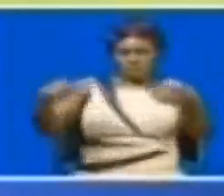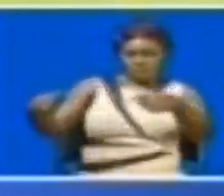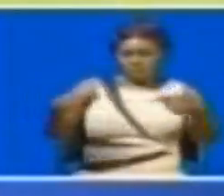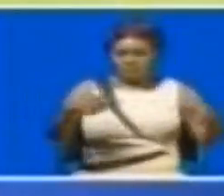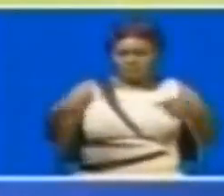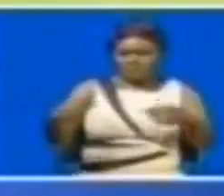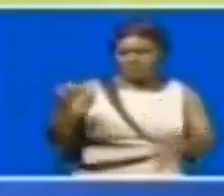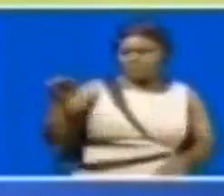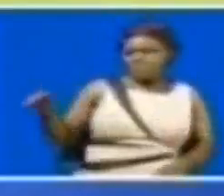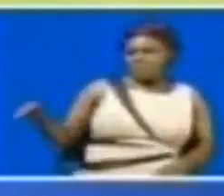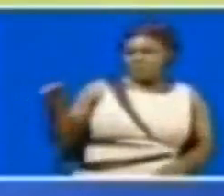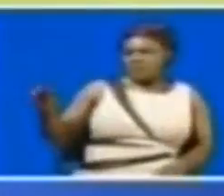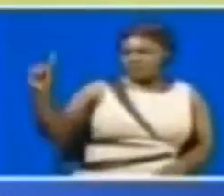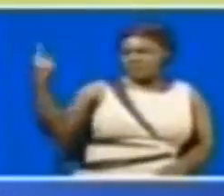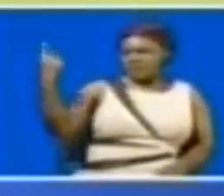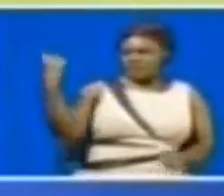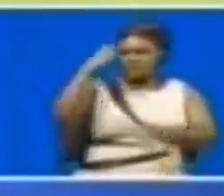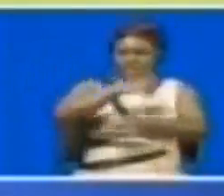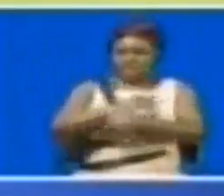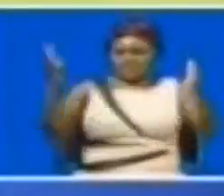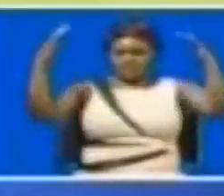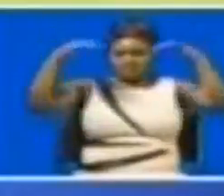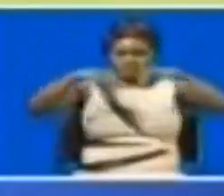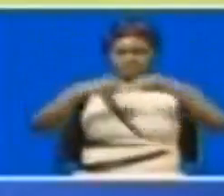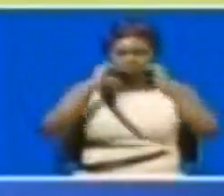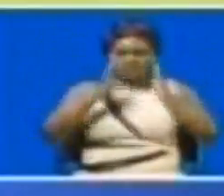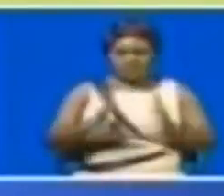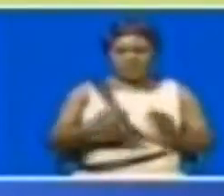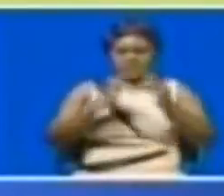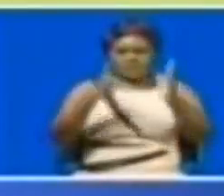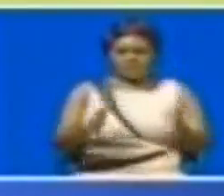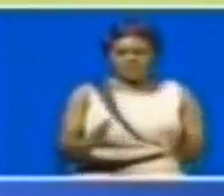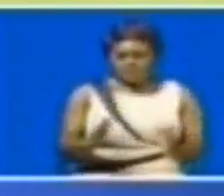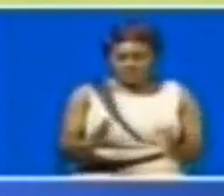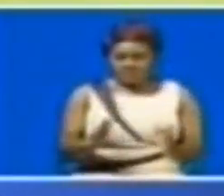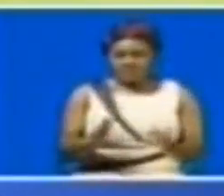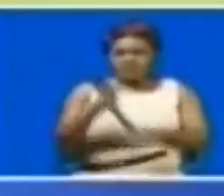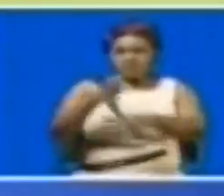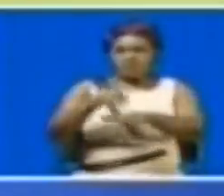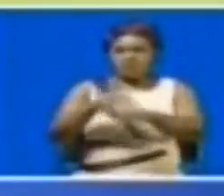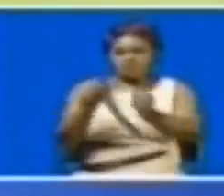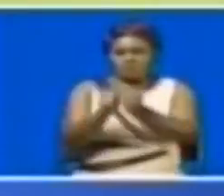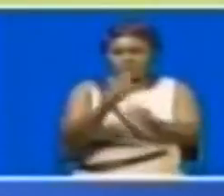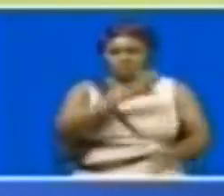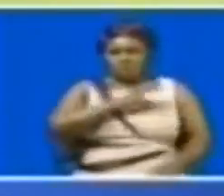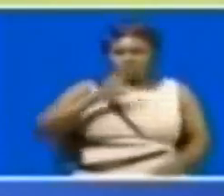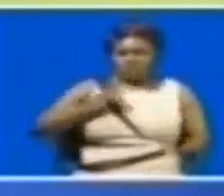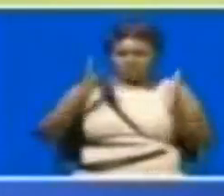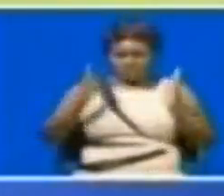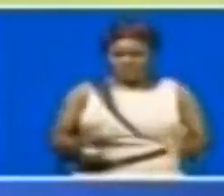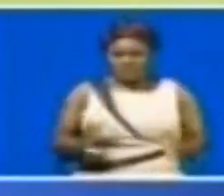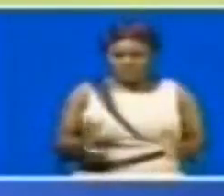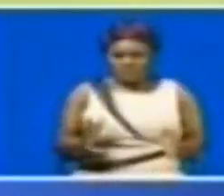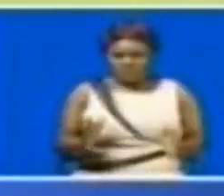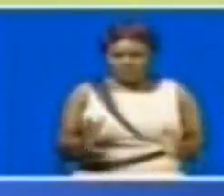vurugu leo asubuhi ambayo ni siku ya kwanza ya kongamano hili la walimu, viongozi wa KEPSHA waliitwa na naibu kamishna wa gatuzi dogo